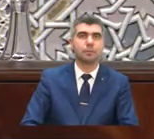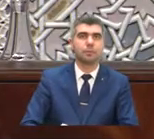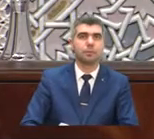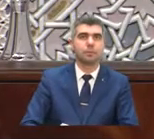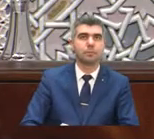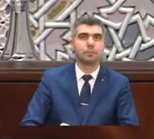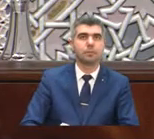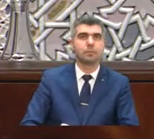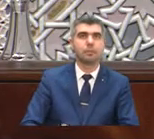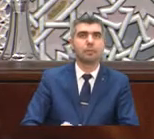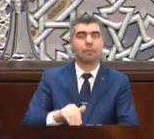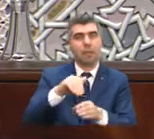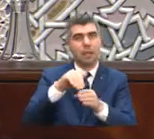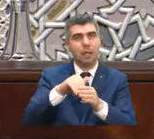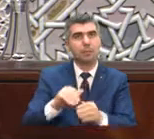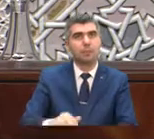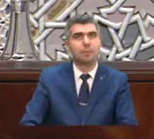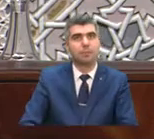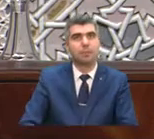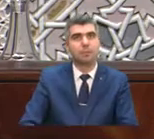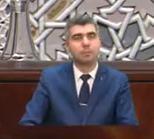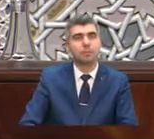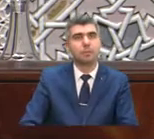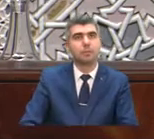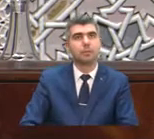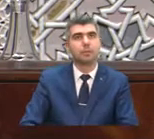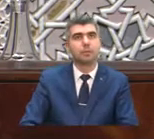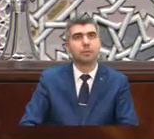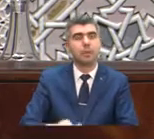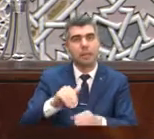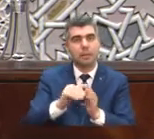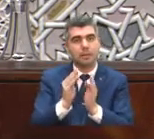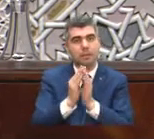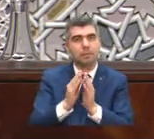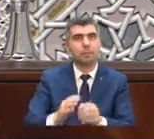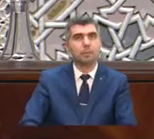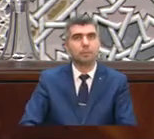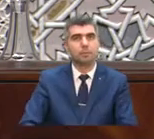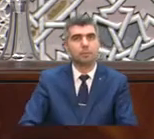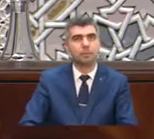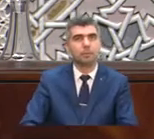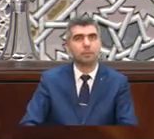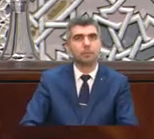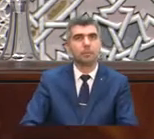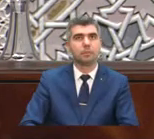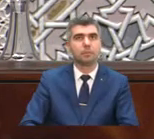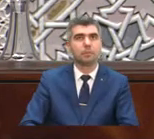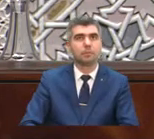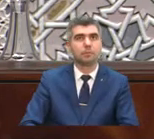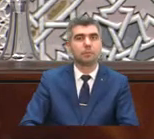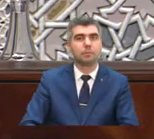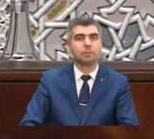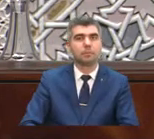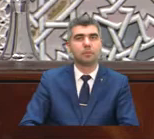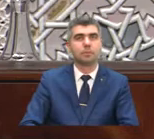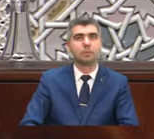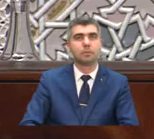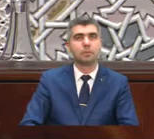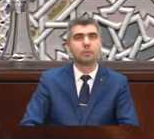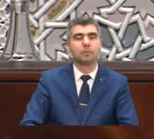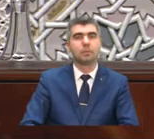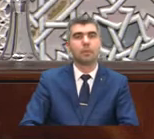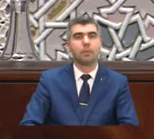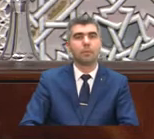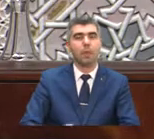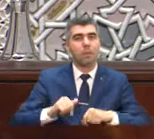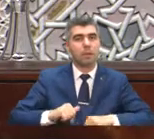سيد نائب من فريق، عفوا سيد نائب من فريق العدالة والتنمية، السؤال من المعارضة. شكرا سيد الرئيس. سيد